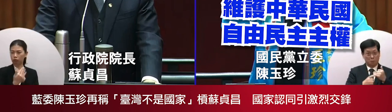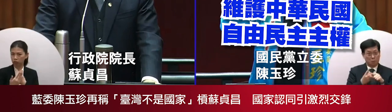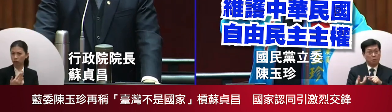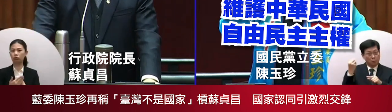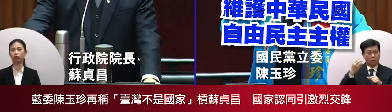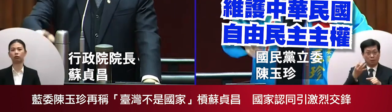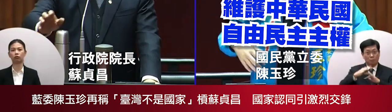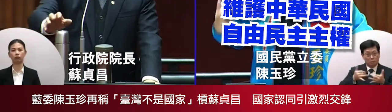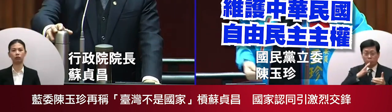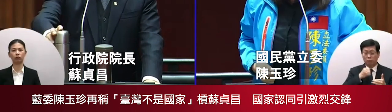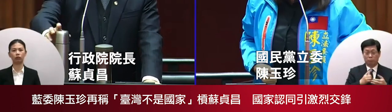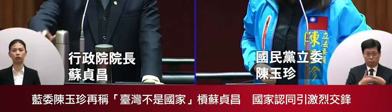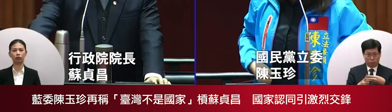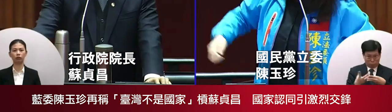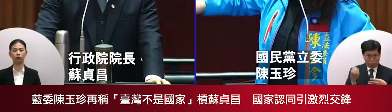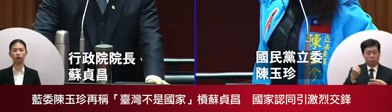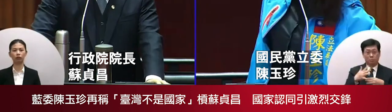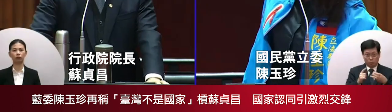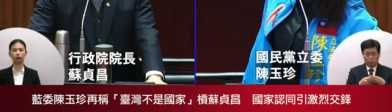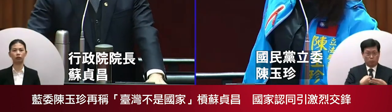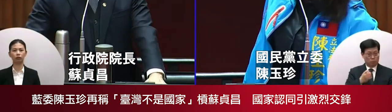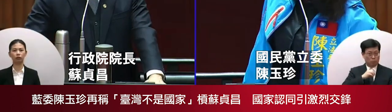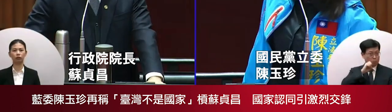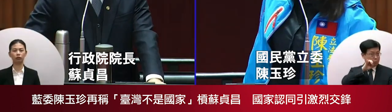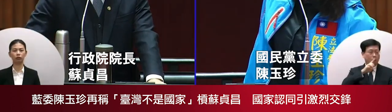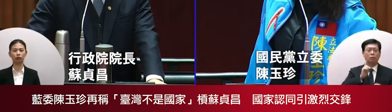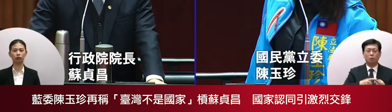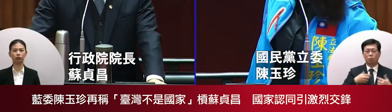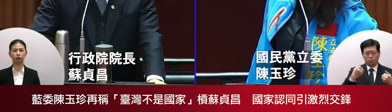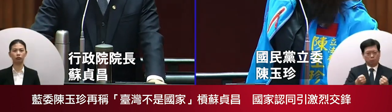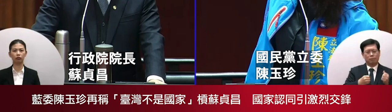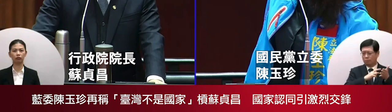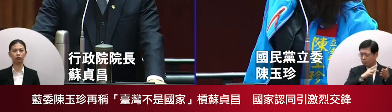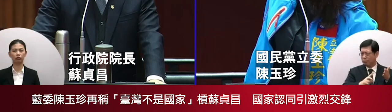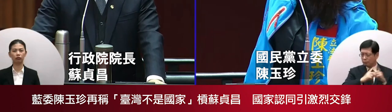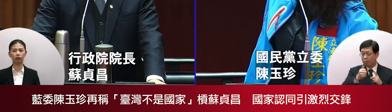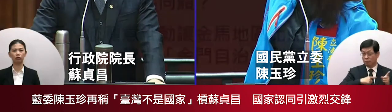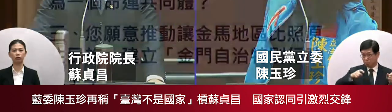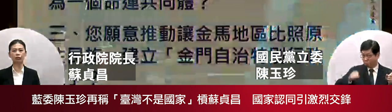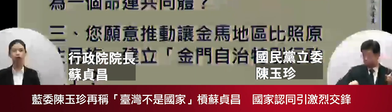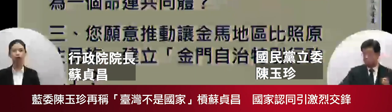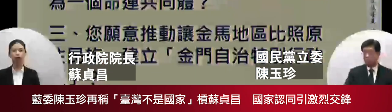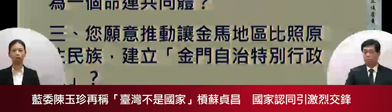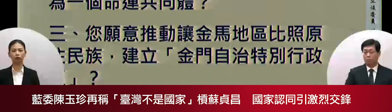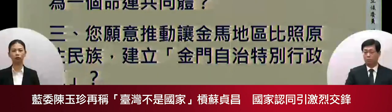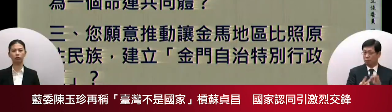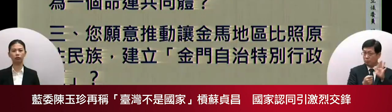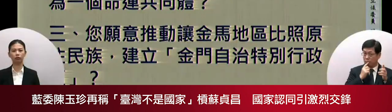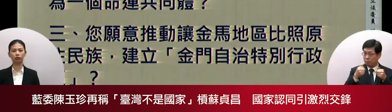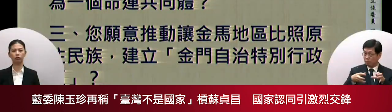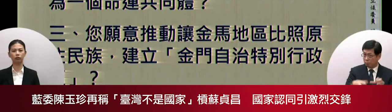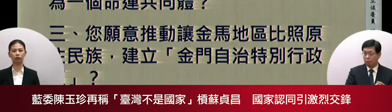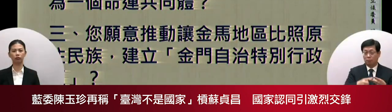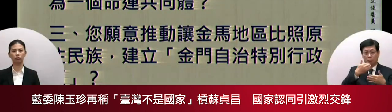国的自由民主主权，这是我们骄傲的哈。所以我的问题就在这里，你回去看了哈，赞不赞成强调融合